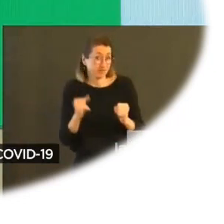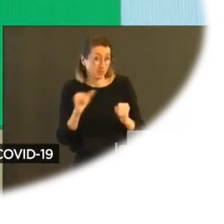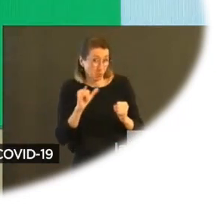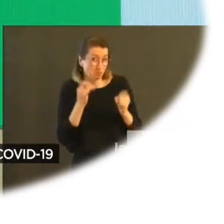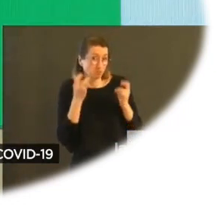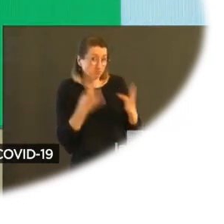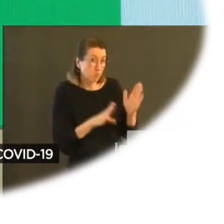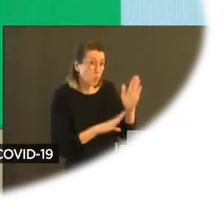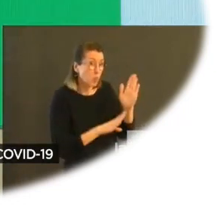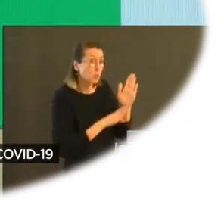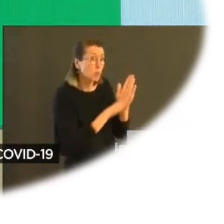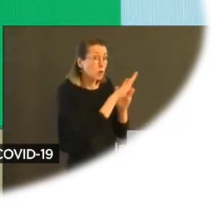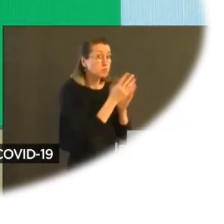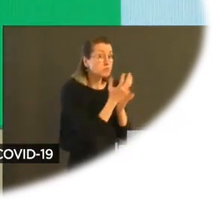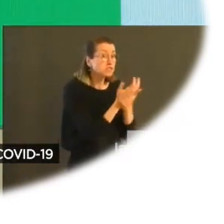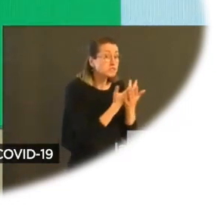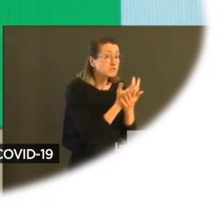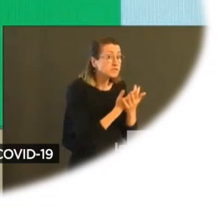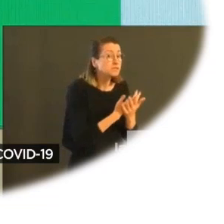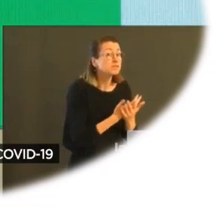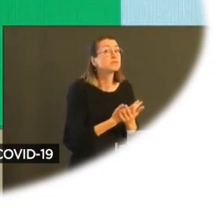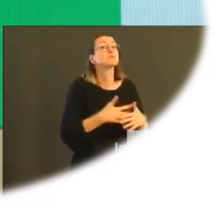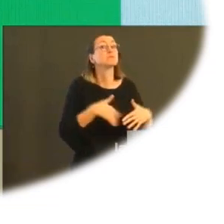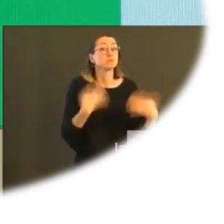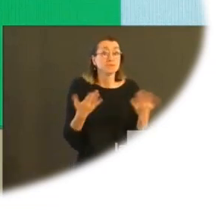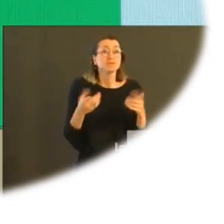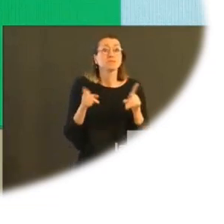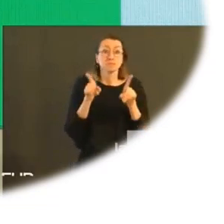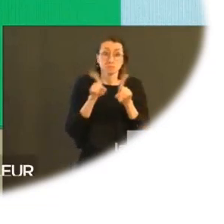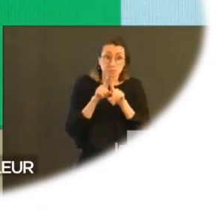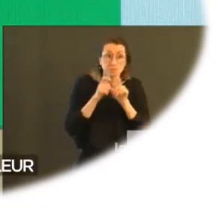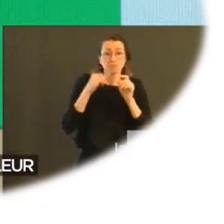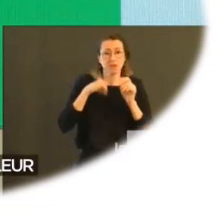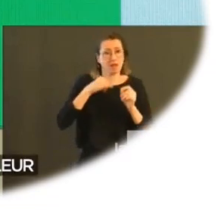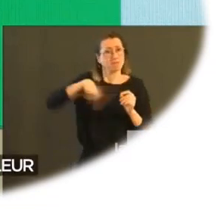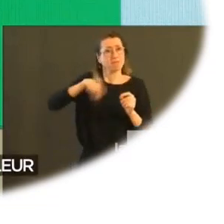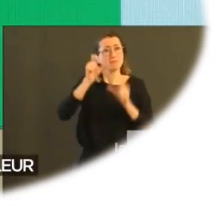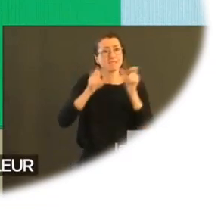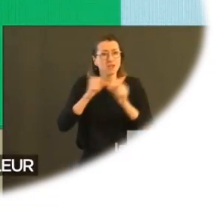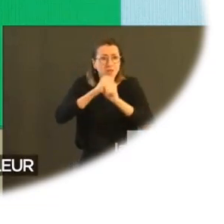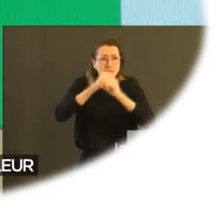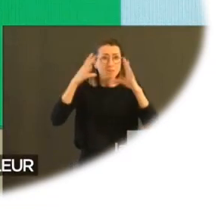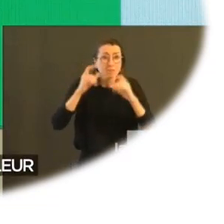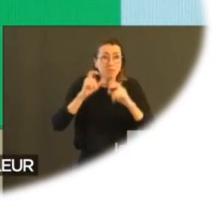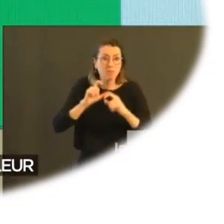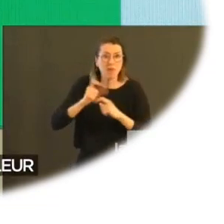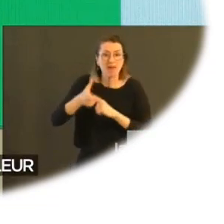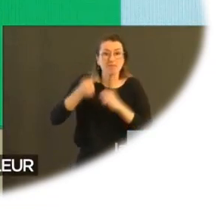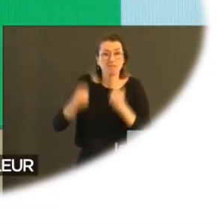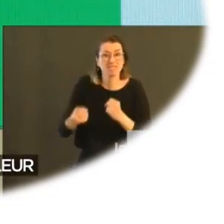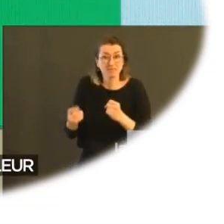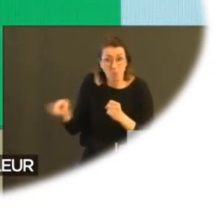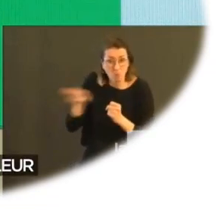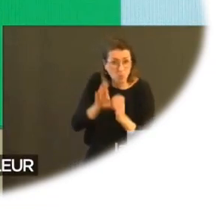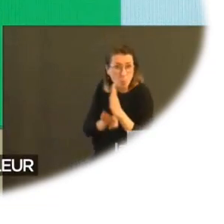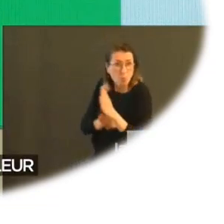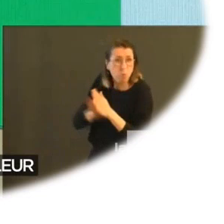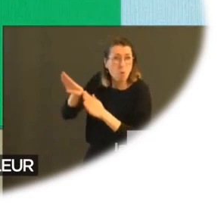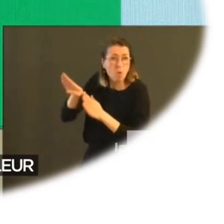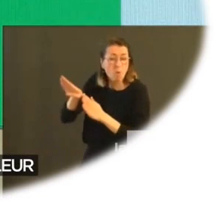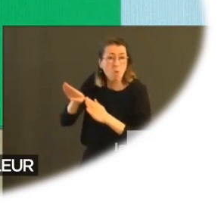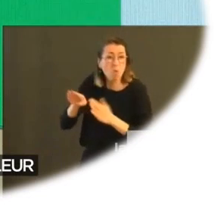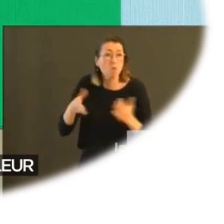grande vague comme on l'a connue malheureusement au début du mois de mars. Or, il faut bien constater qu'actuellement nous sommes devant